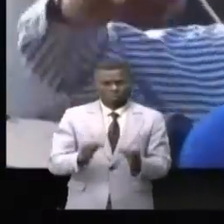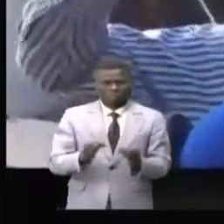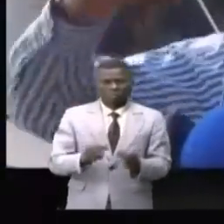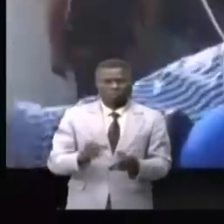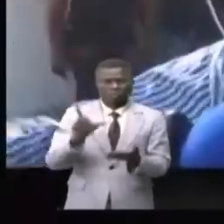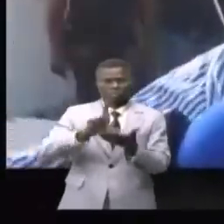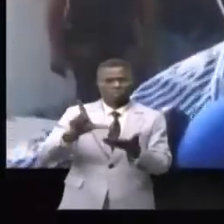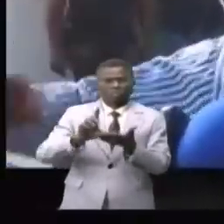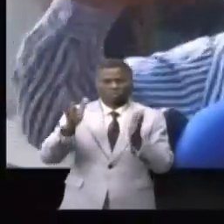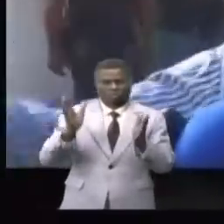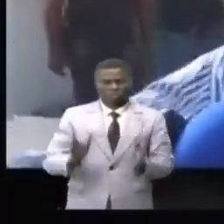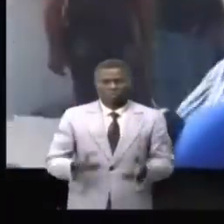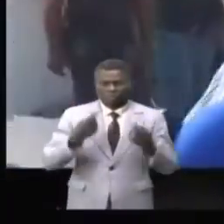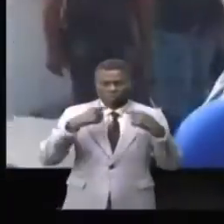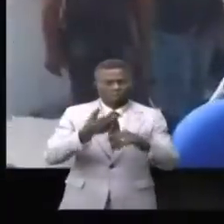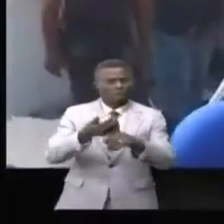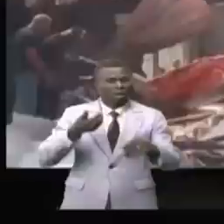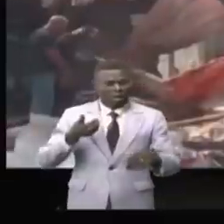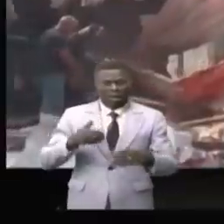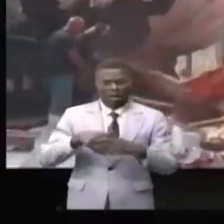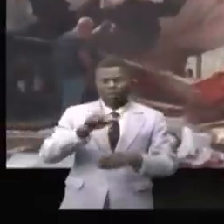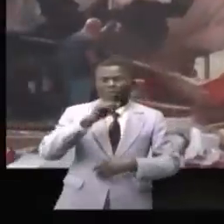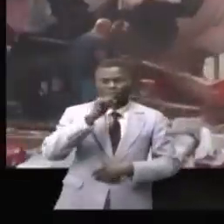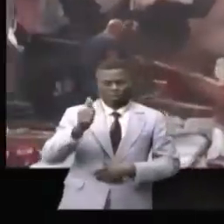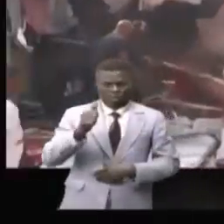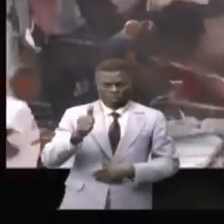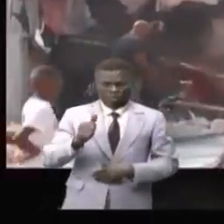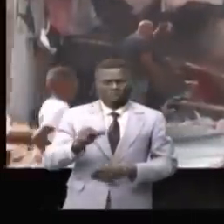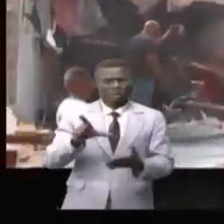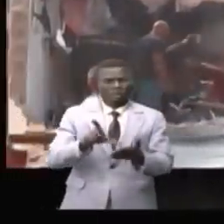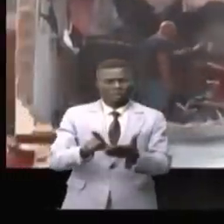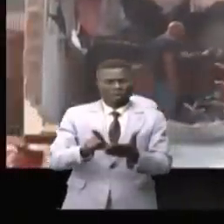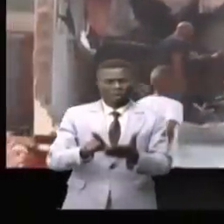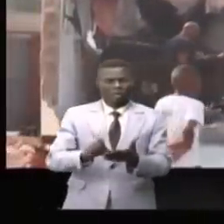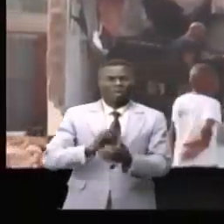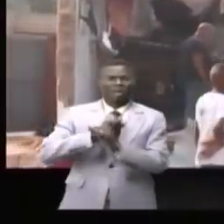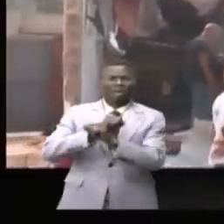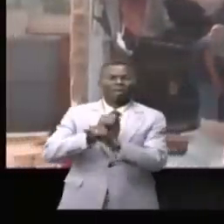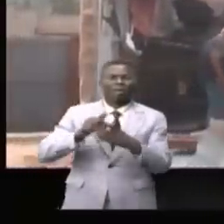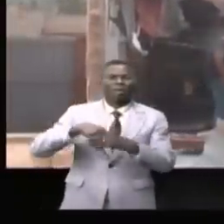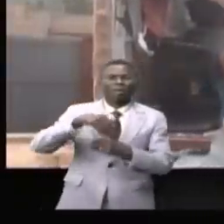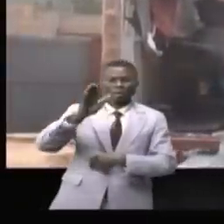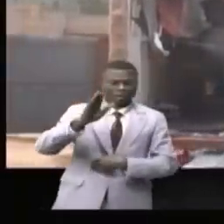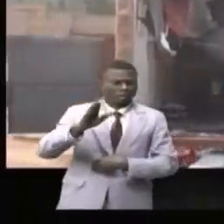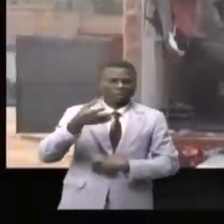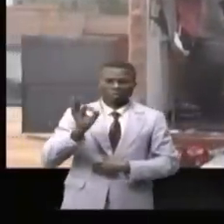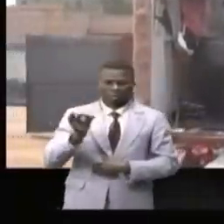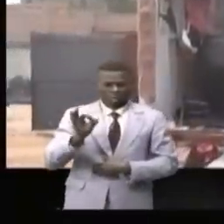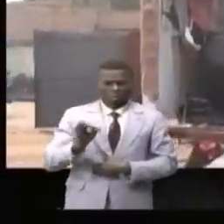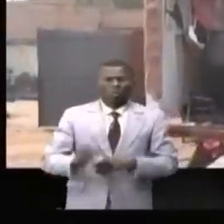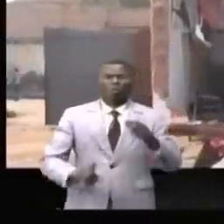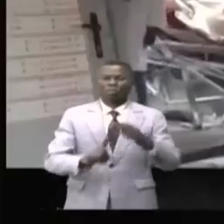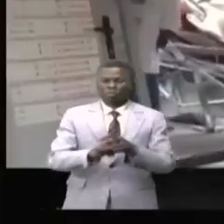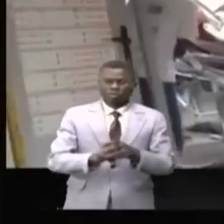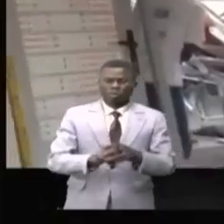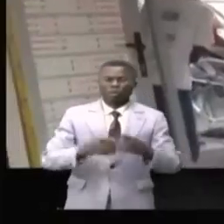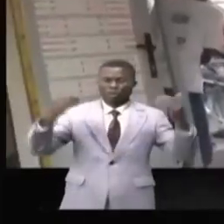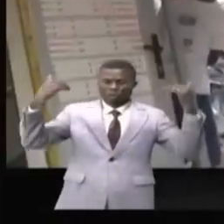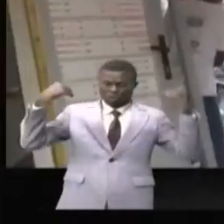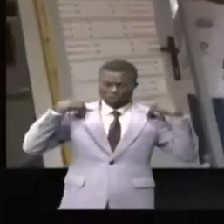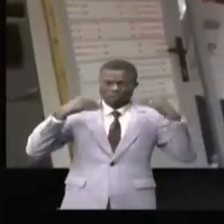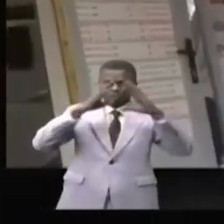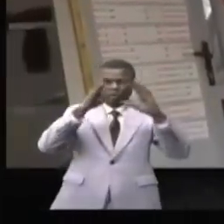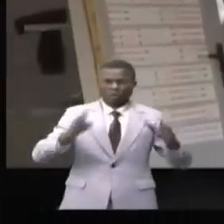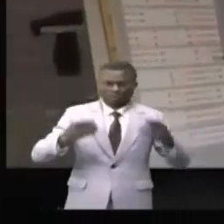locataires n'ont pas été avisés par leur bailleur, moyennant une lettre de préavis avant d'être victimes de ce déguerpissement